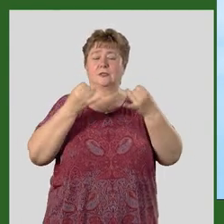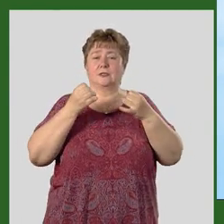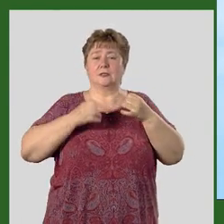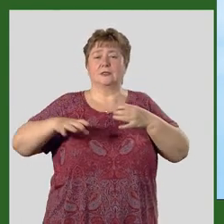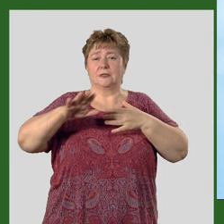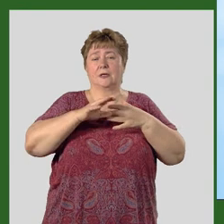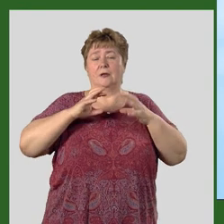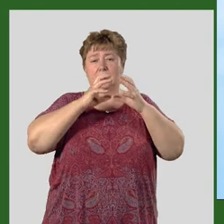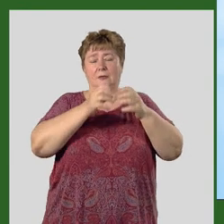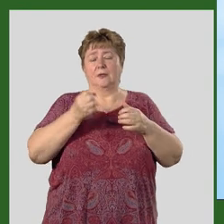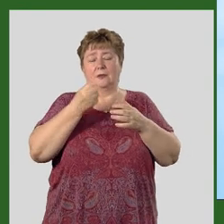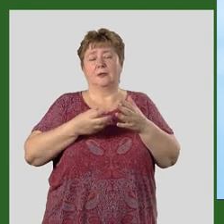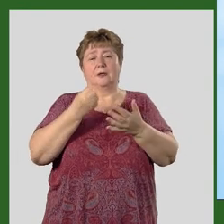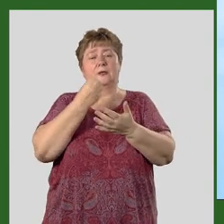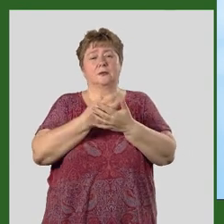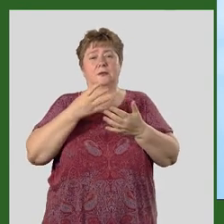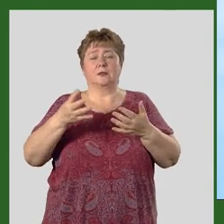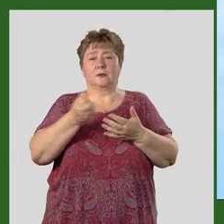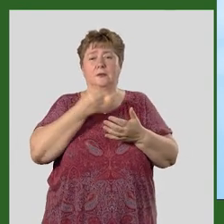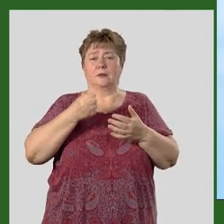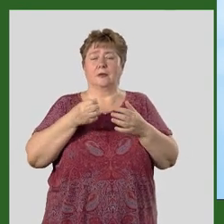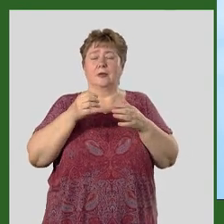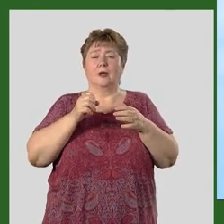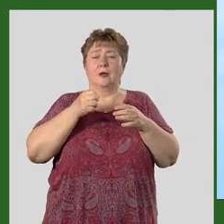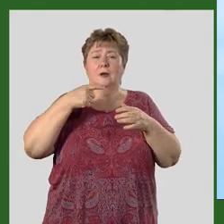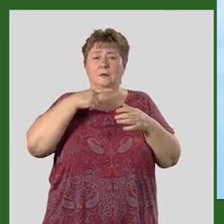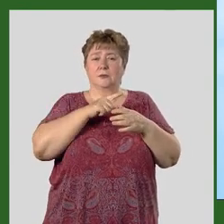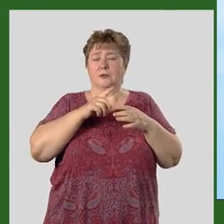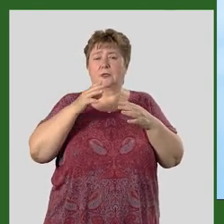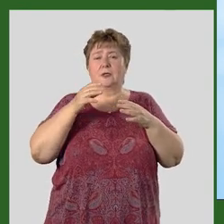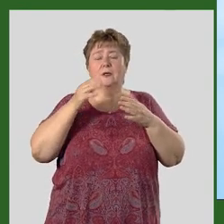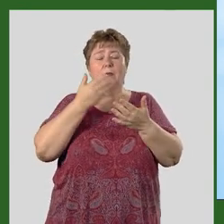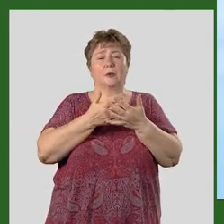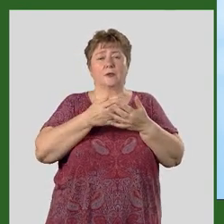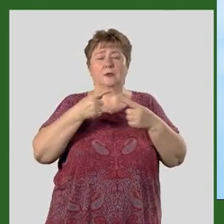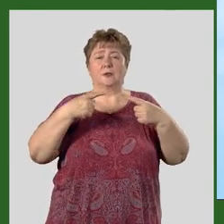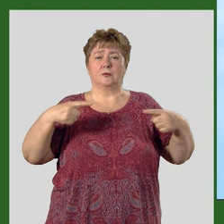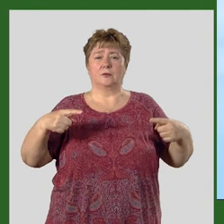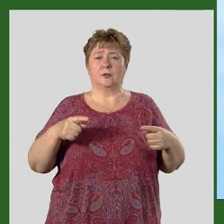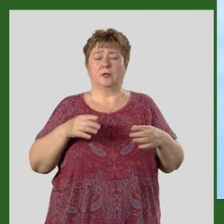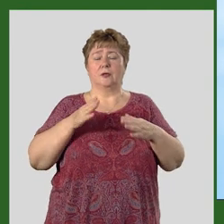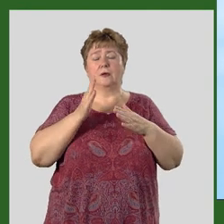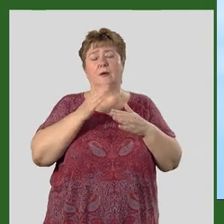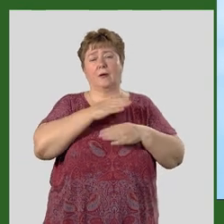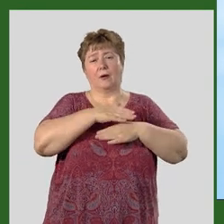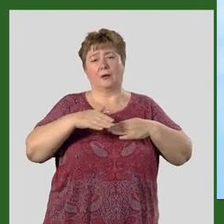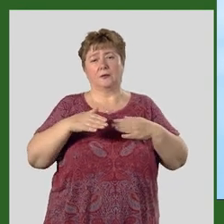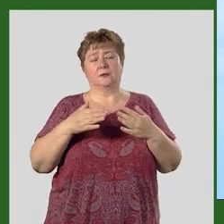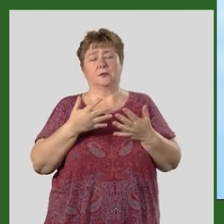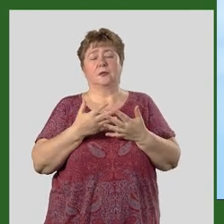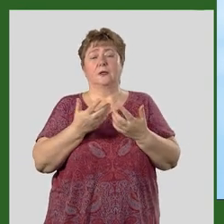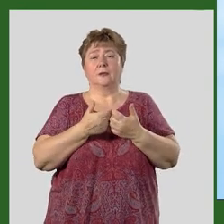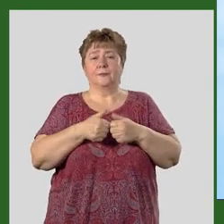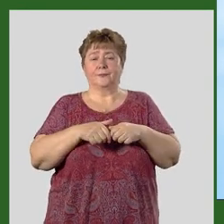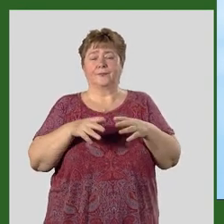мира. Для оценки берутся экономические показатели и другие менее точные критерии. Таким